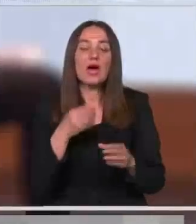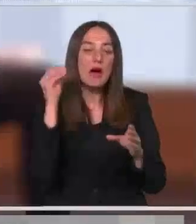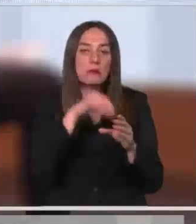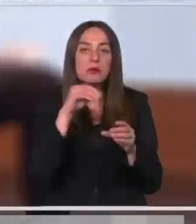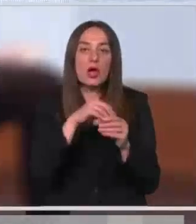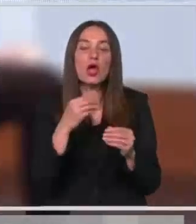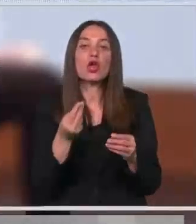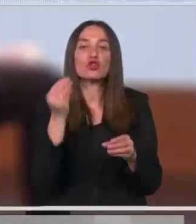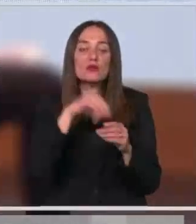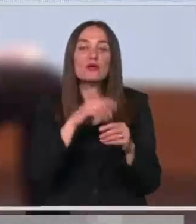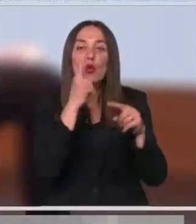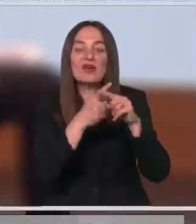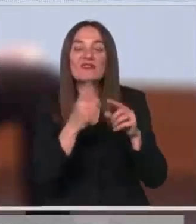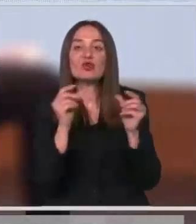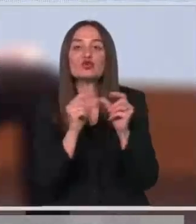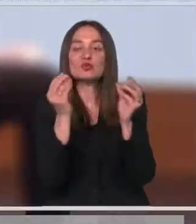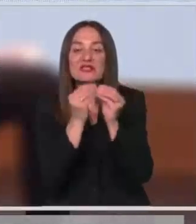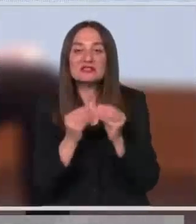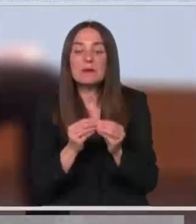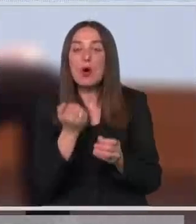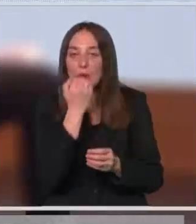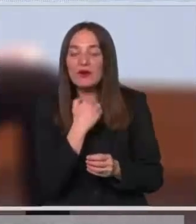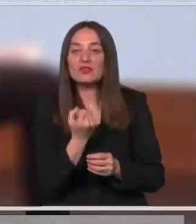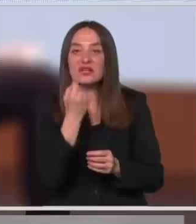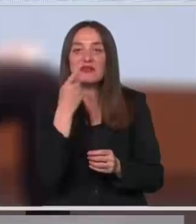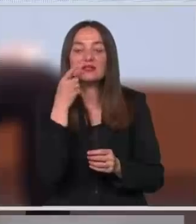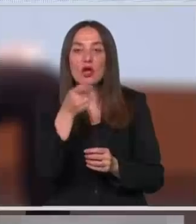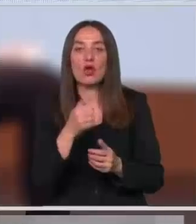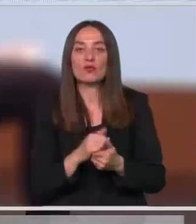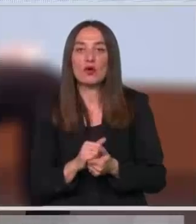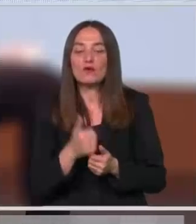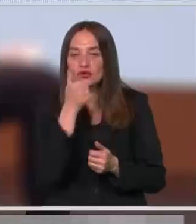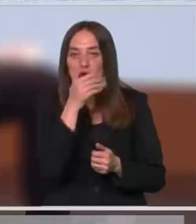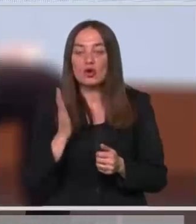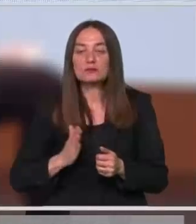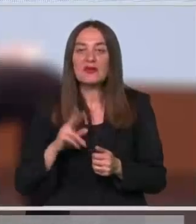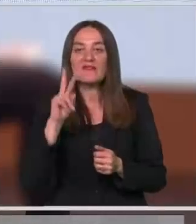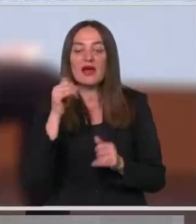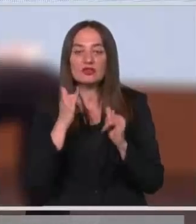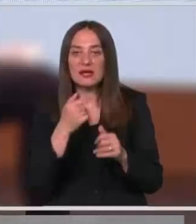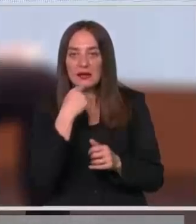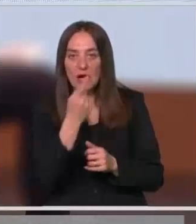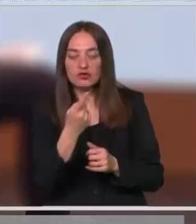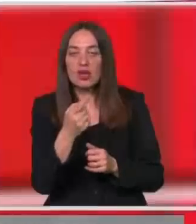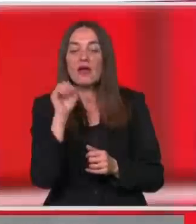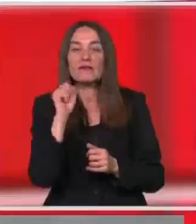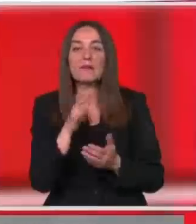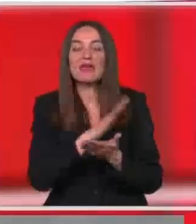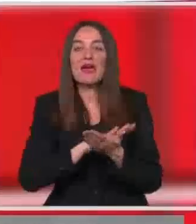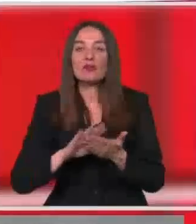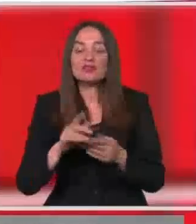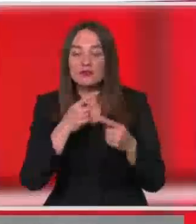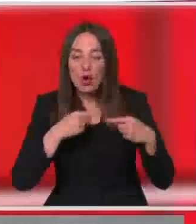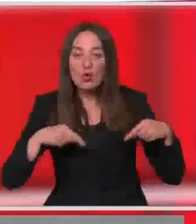dodatnu likvidnost u sistem kako bi upravo se desilo ono što gospodin Vlahović sada spominje, da bi jednostavno